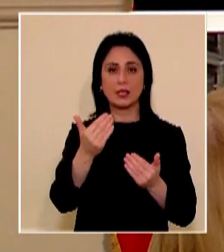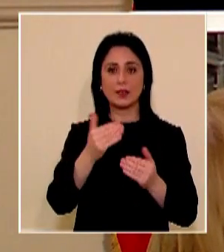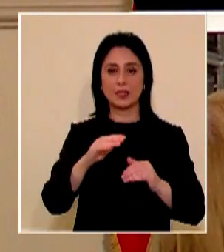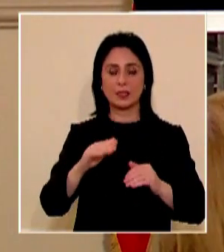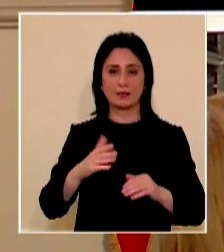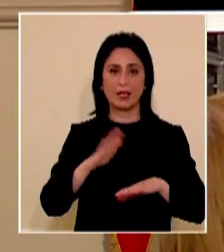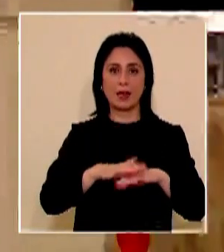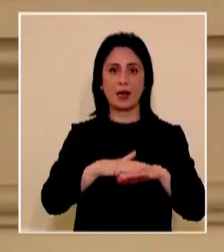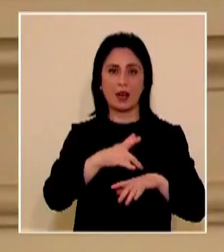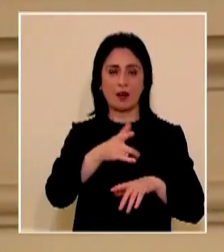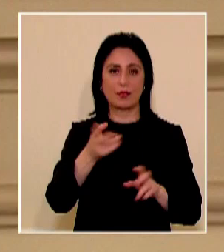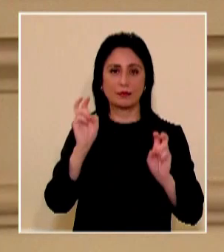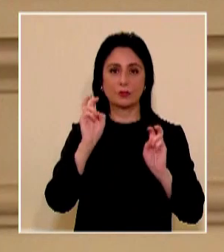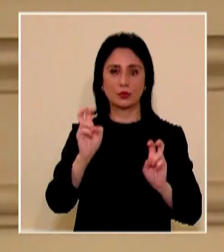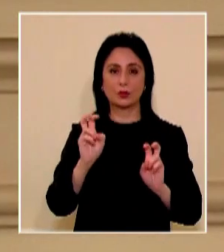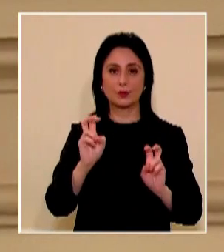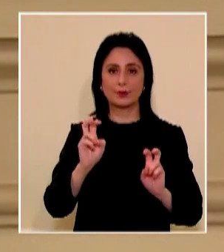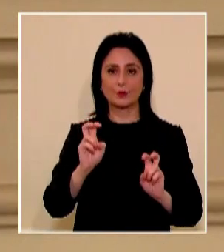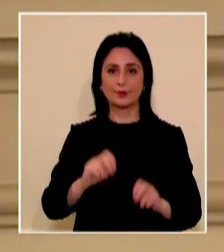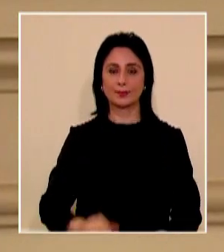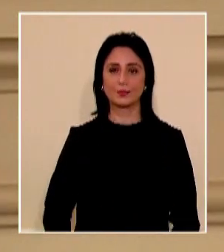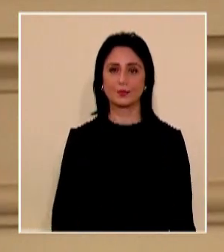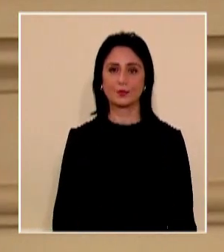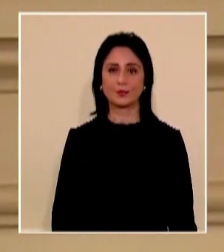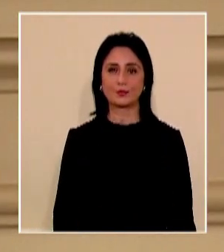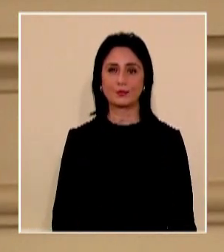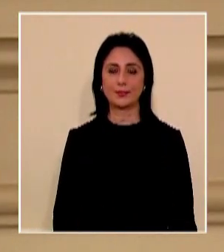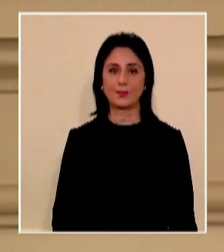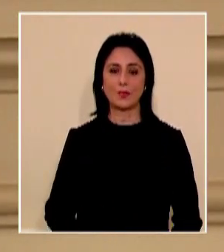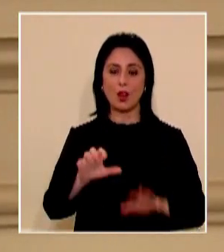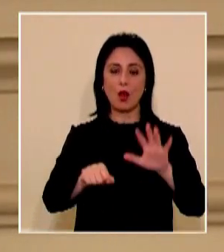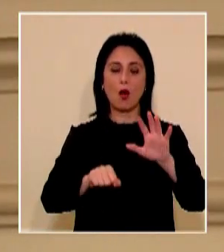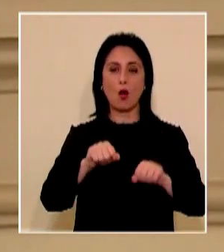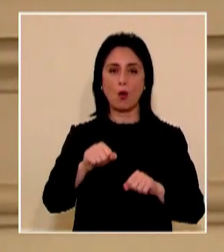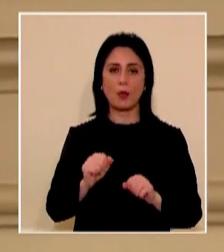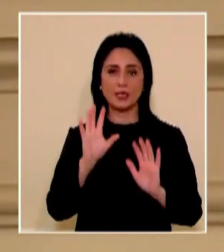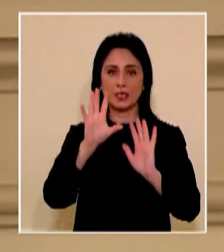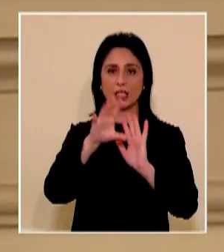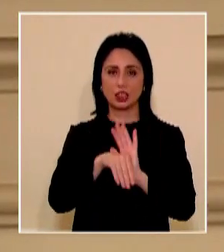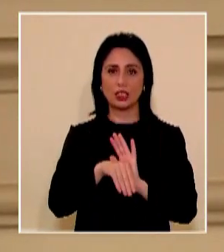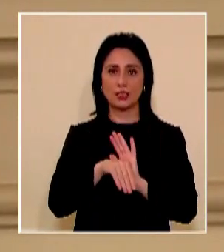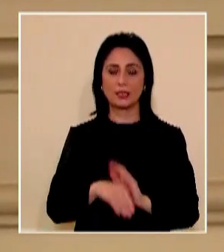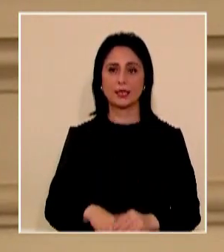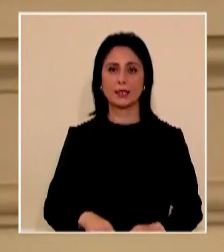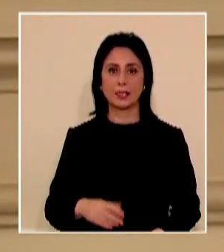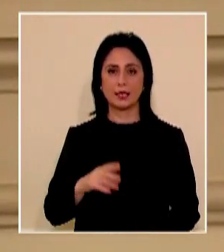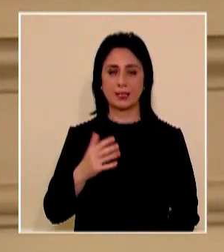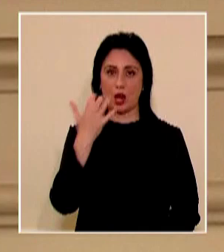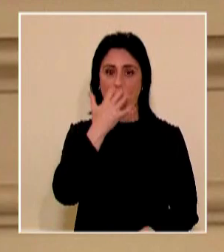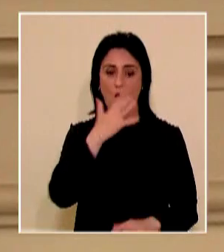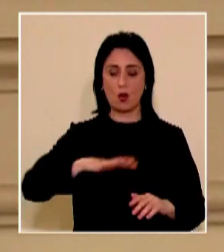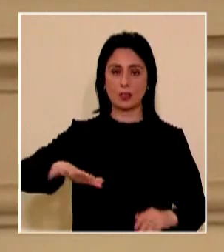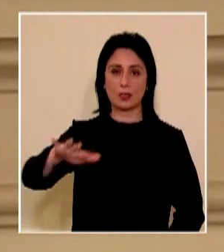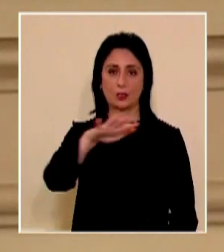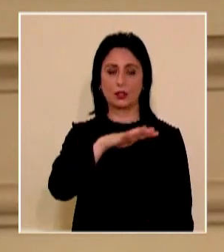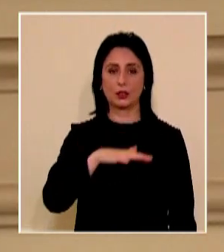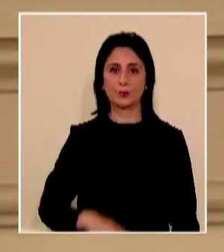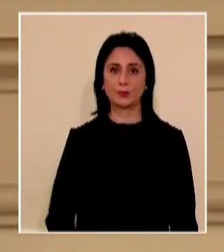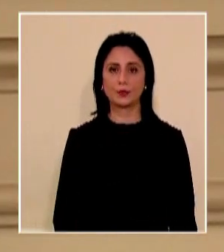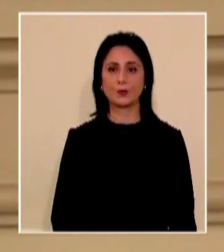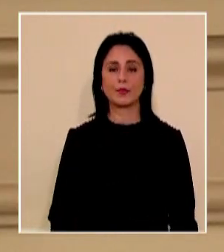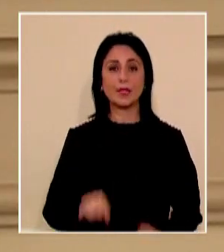w regionie Zhinwali, który jest przez Rosjan nazywany południową Osetią. I